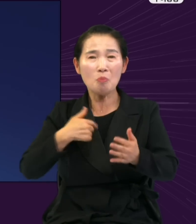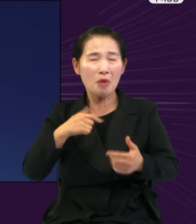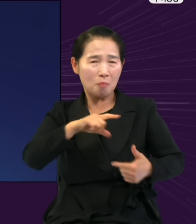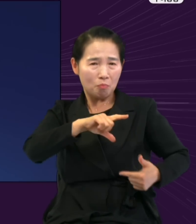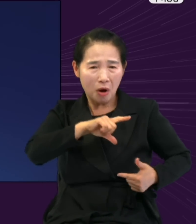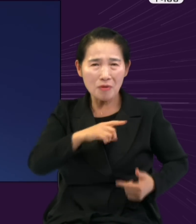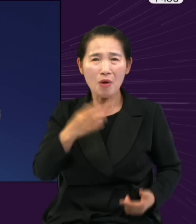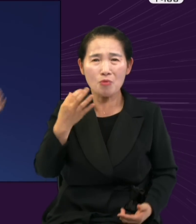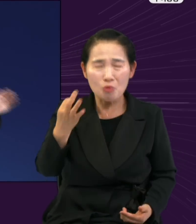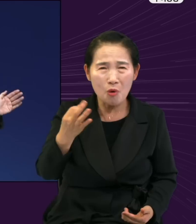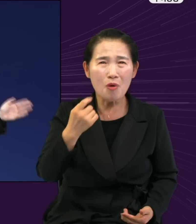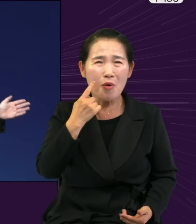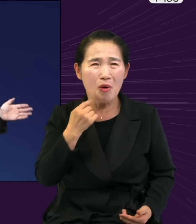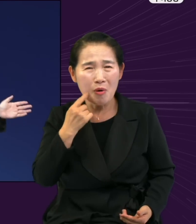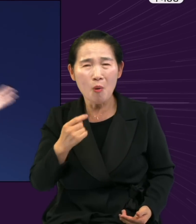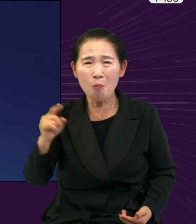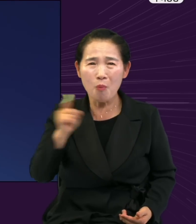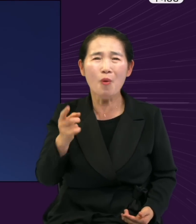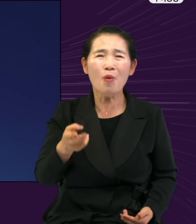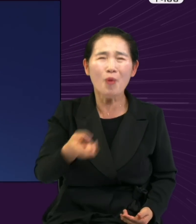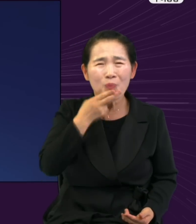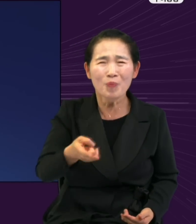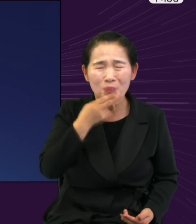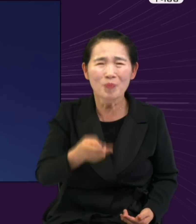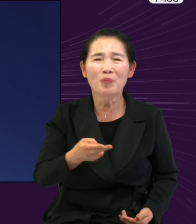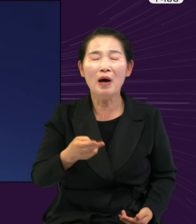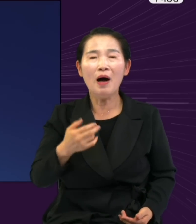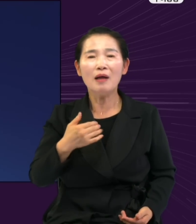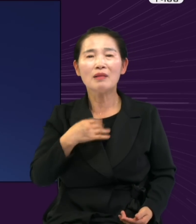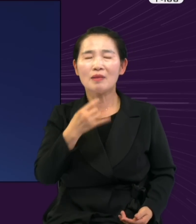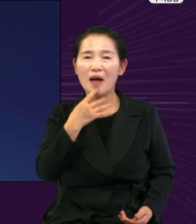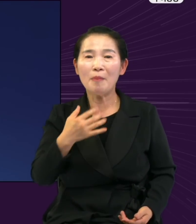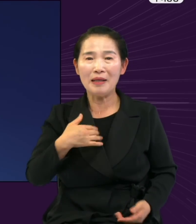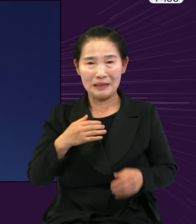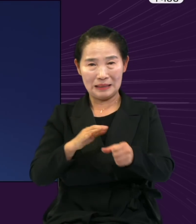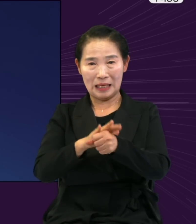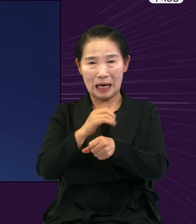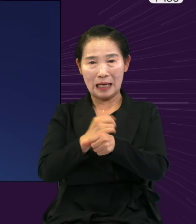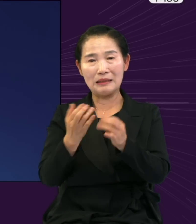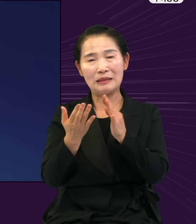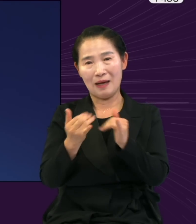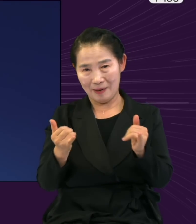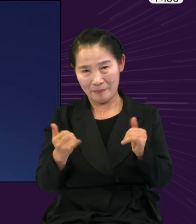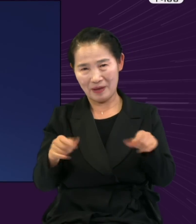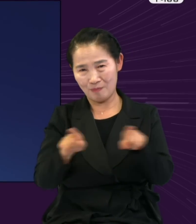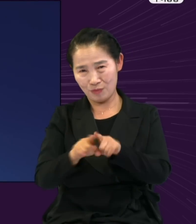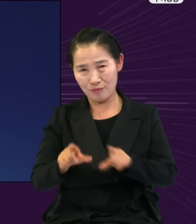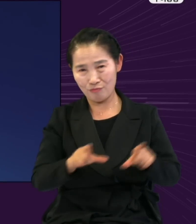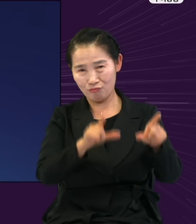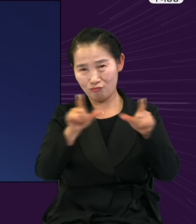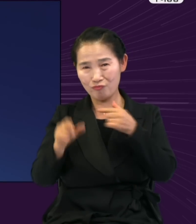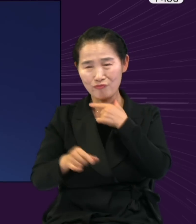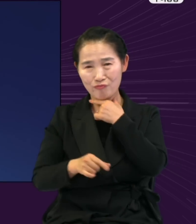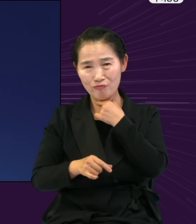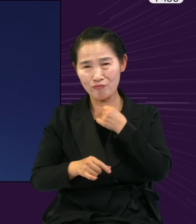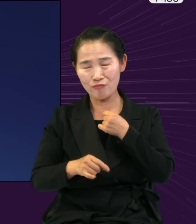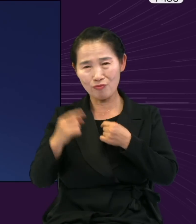아니고 그냥 내가 사랑하는 사람들 내 옆에 있었으면 좋겠어요. 왜 그렇게 하셨는지